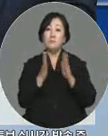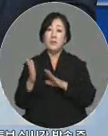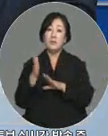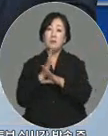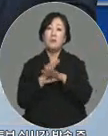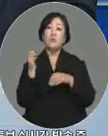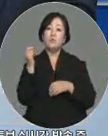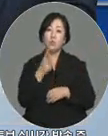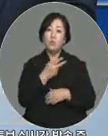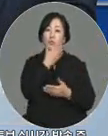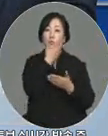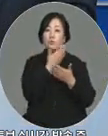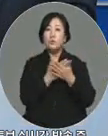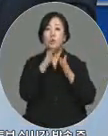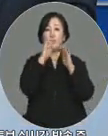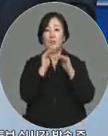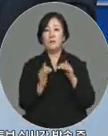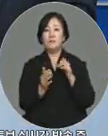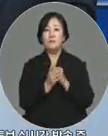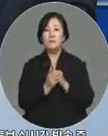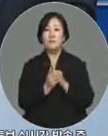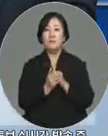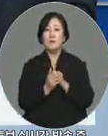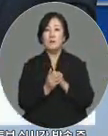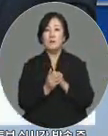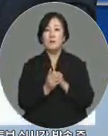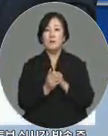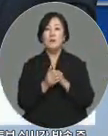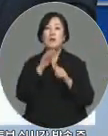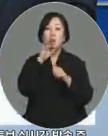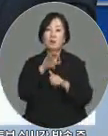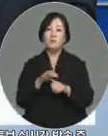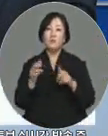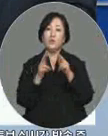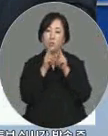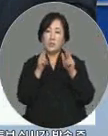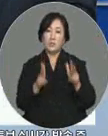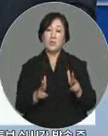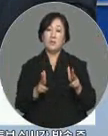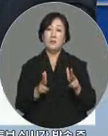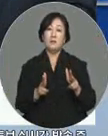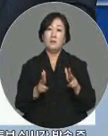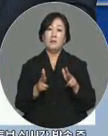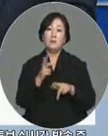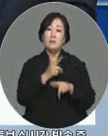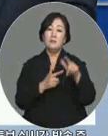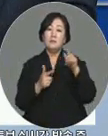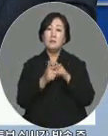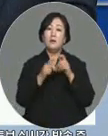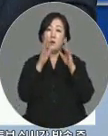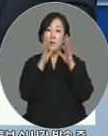그다음에 중요한 것은 이 의무 격리 기간이 7일이기 때문에 이걸 고려를 하면은